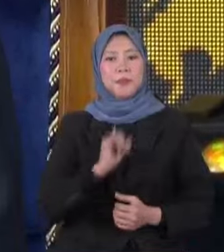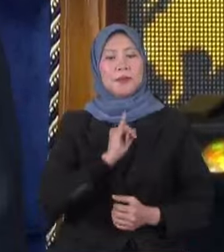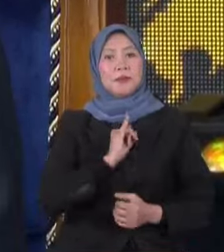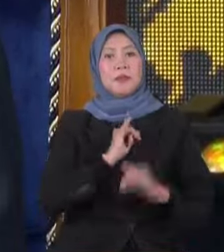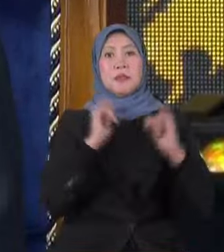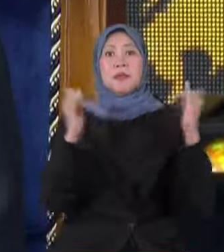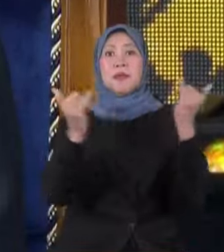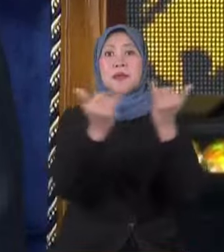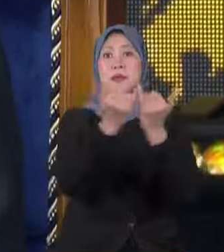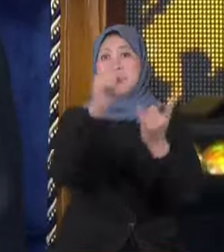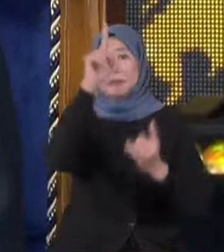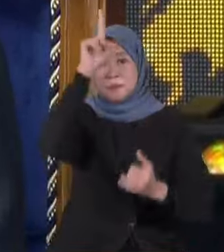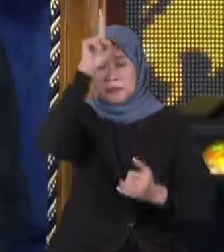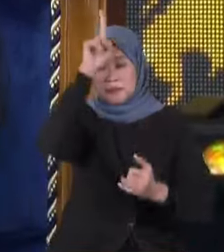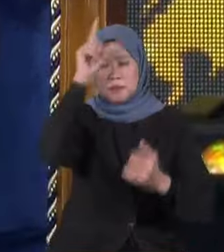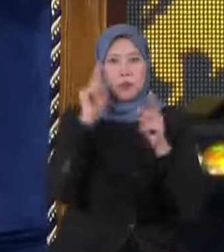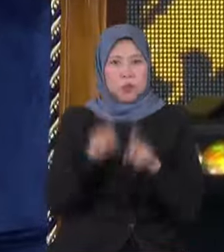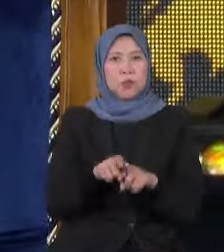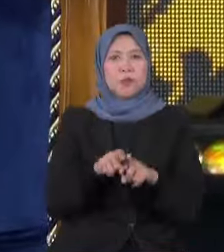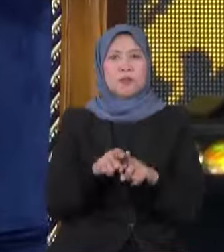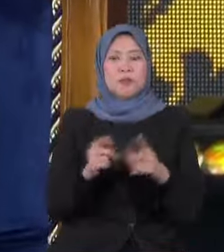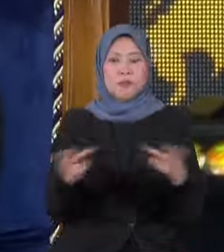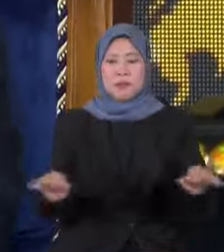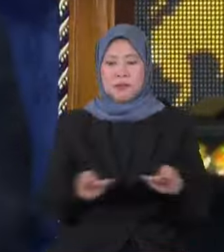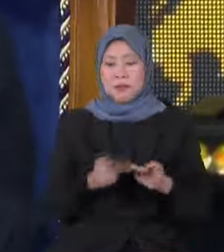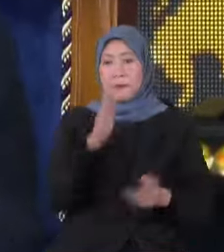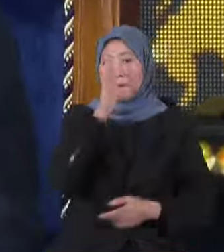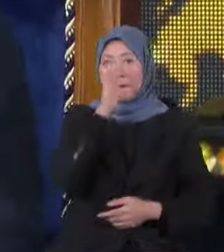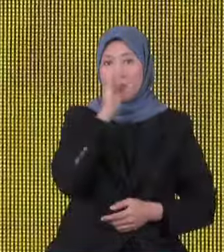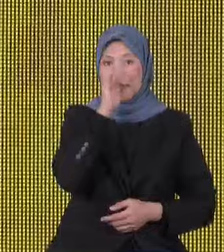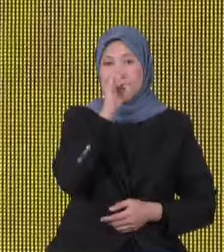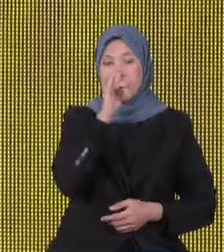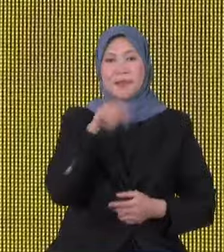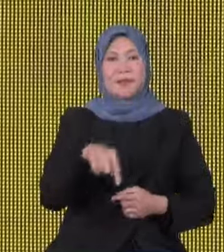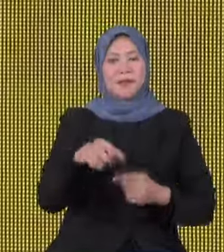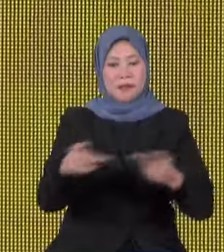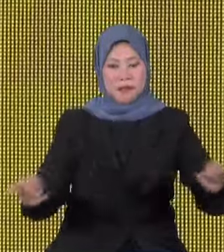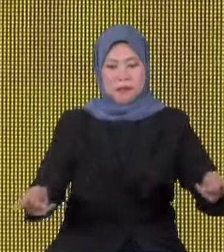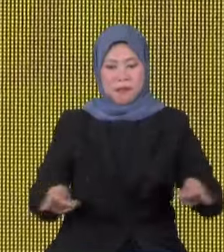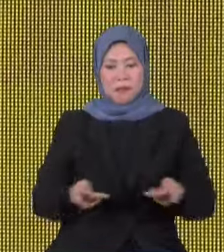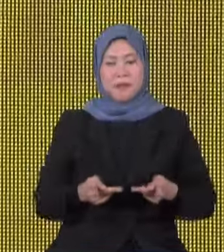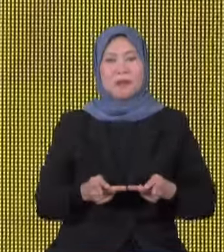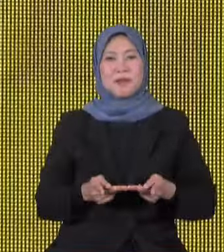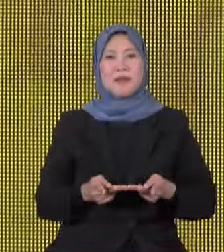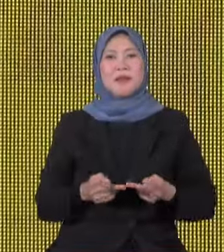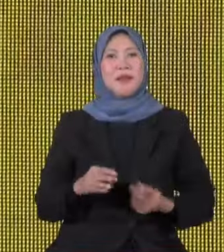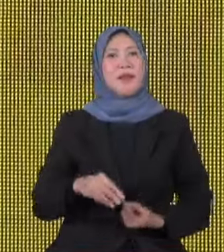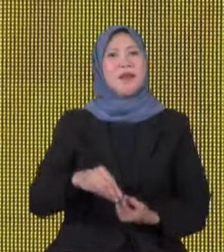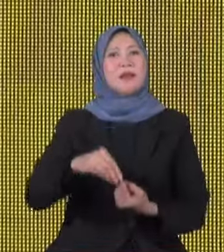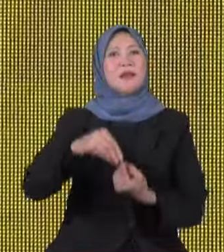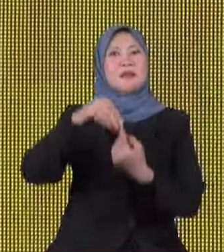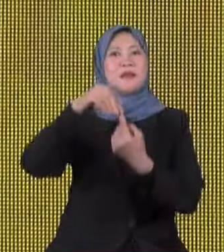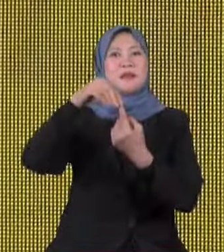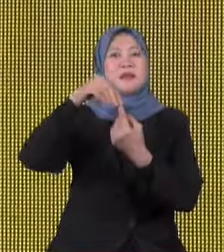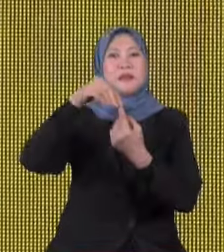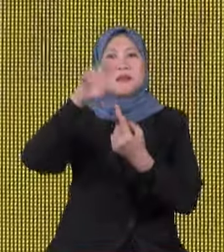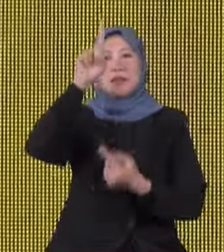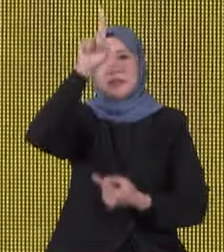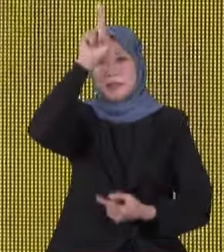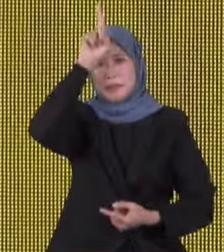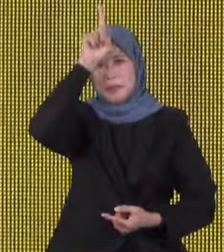syarikat-syarikat Jerman setuju untuk jadikan kawasan di Melaka sebagai kawasan khas